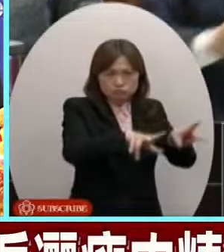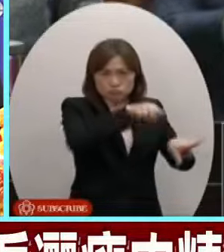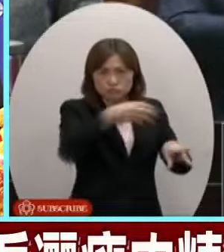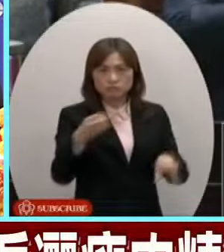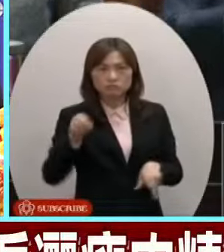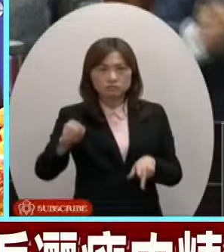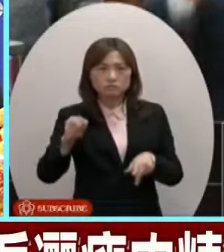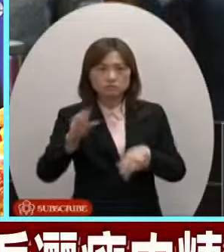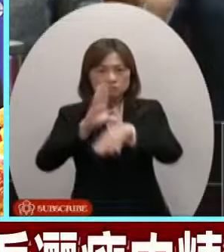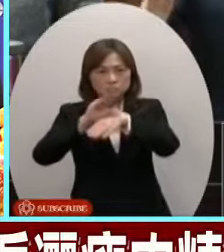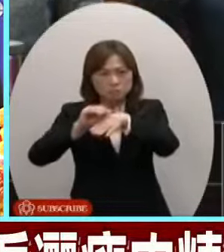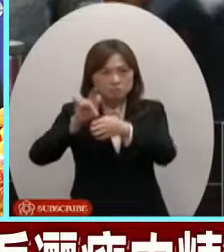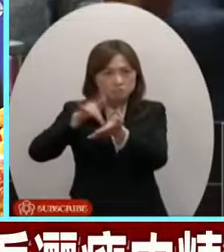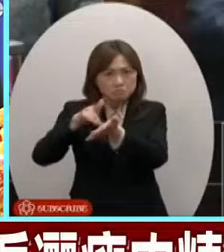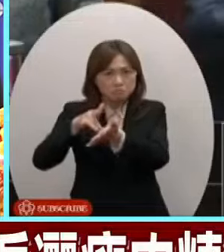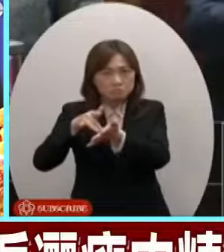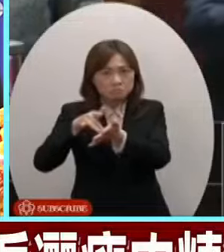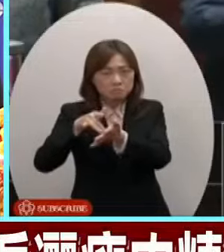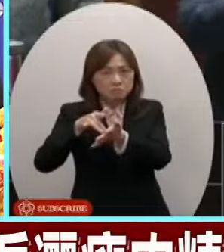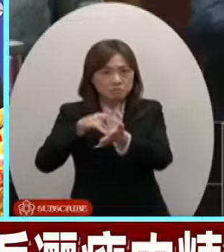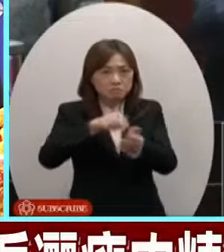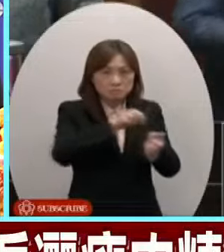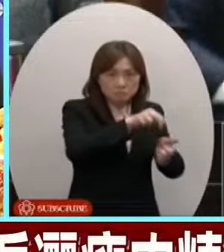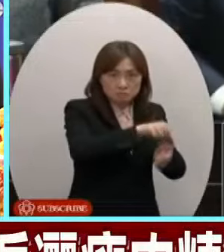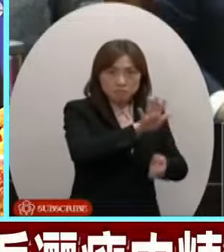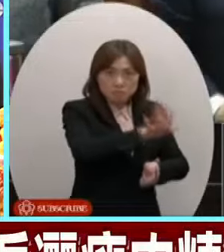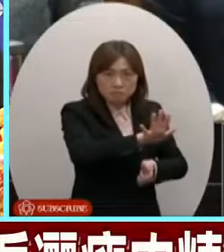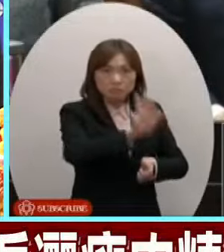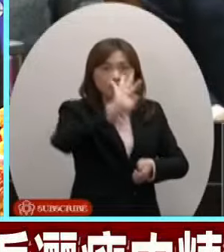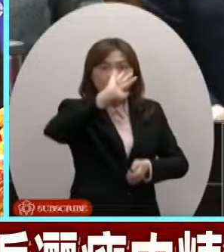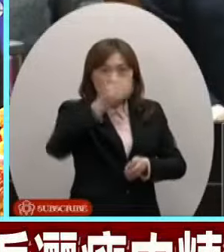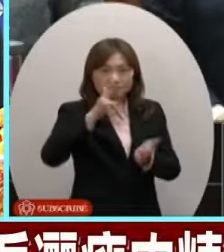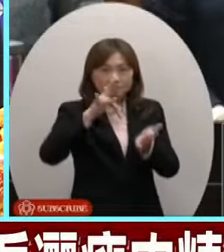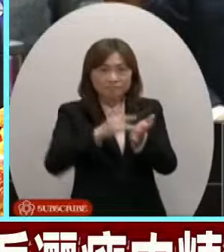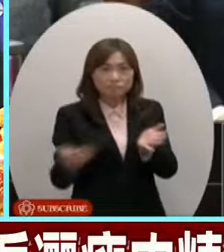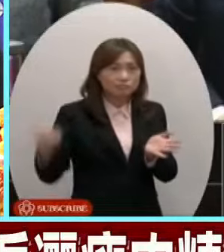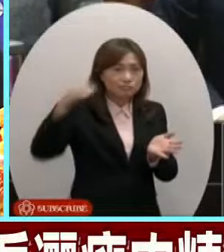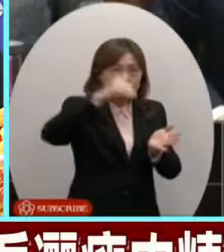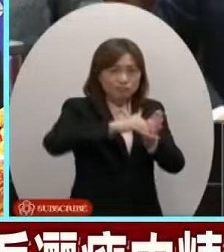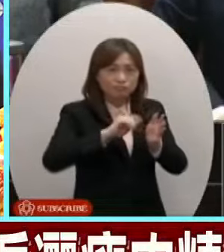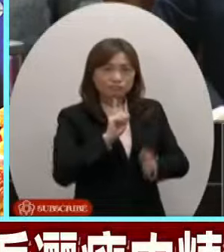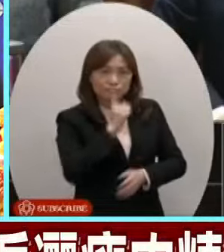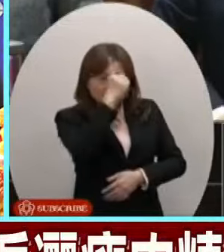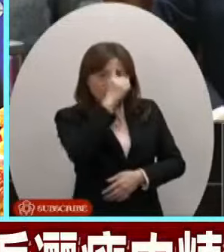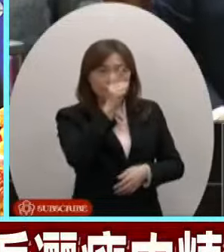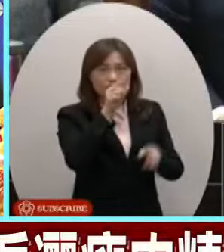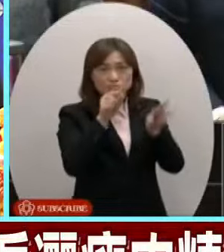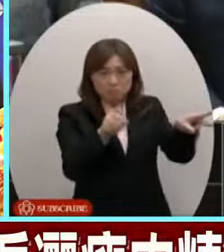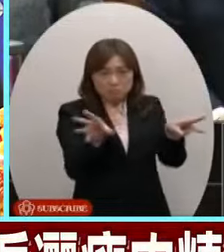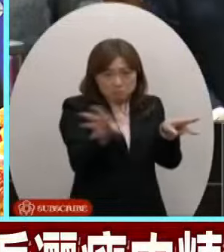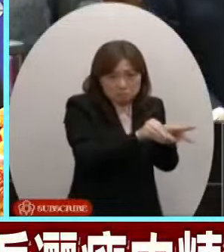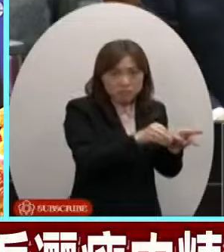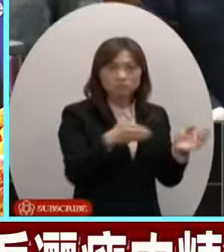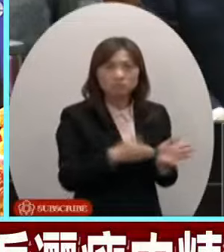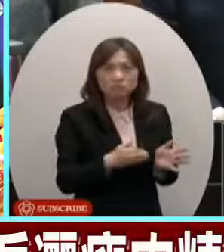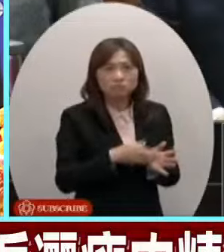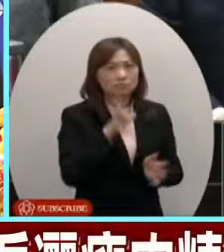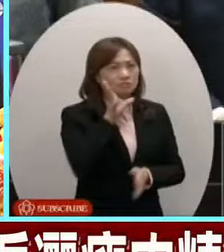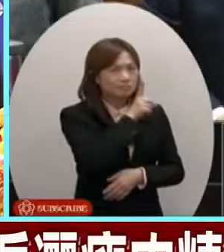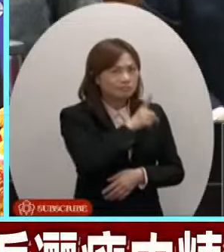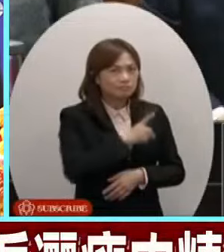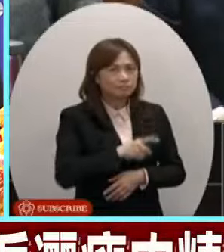一定就是说。就是你台中的问题嘛，结果你还等于说是，如果你那个柯建铭很爱讲私设刑